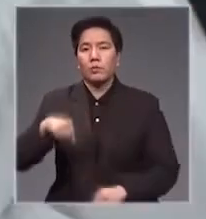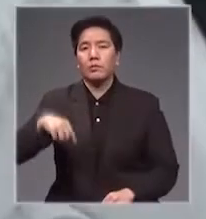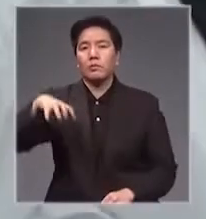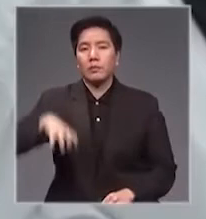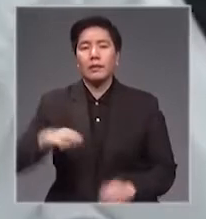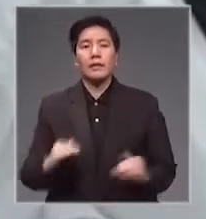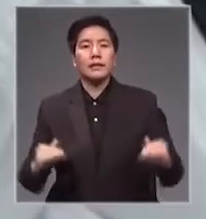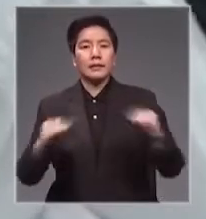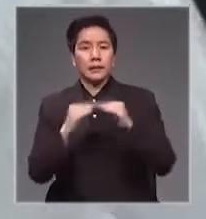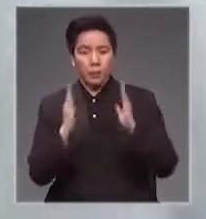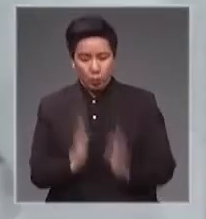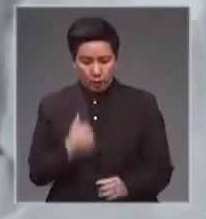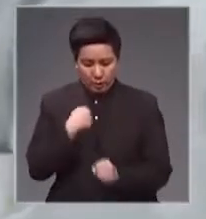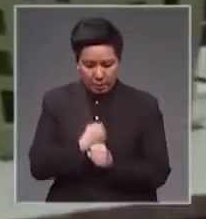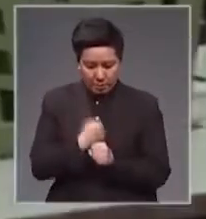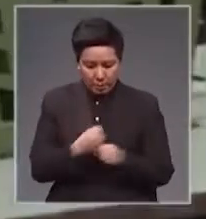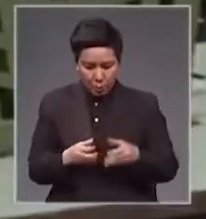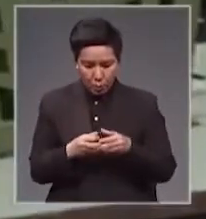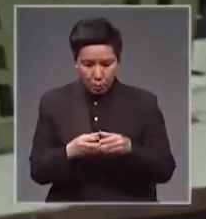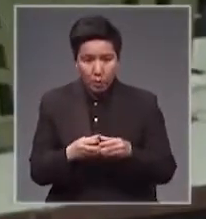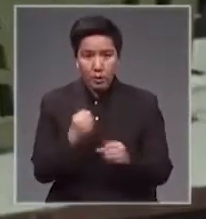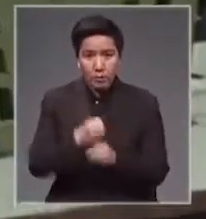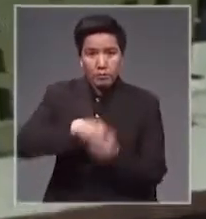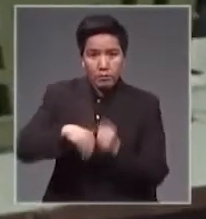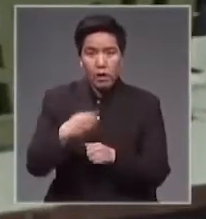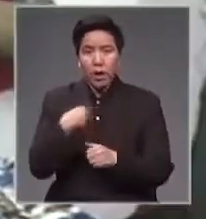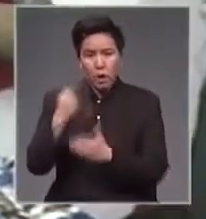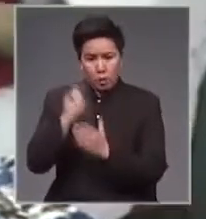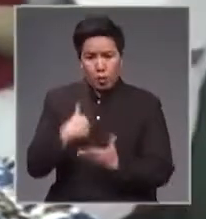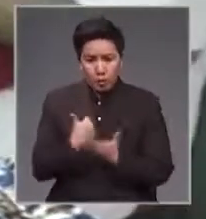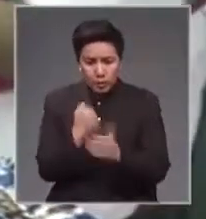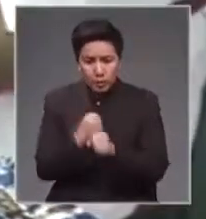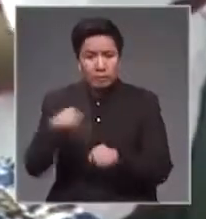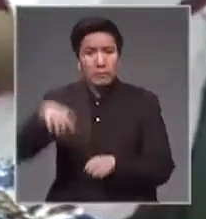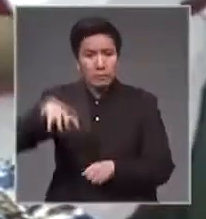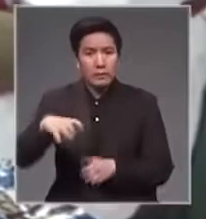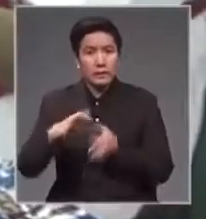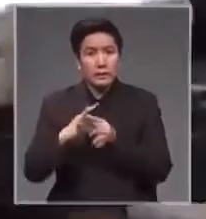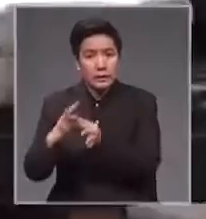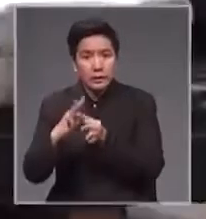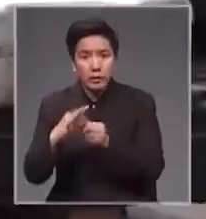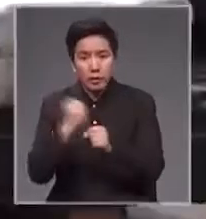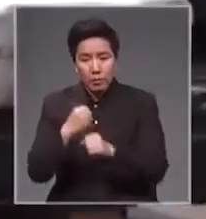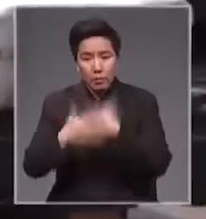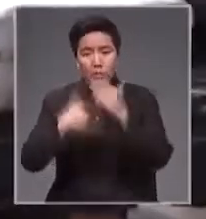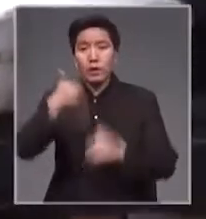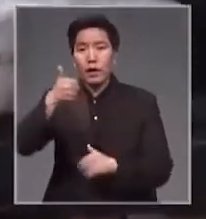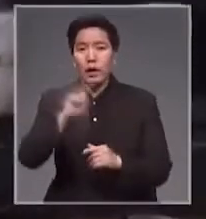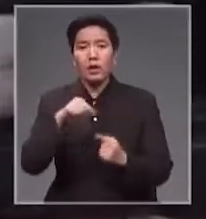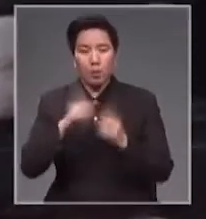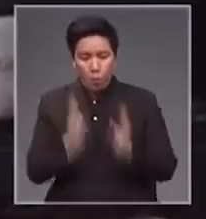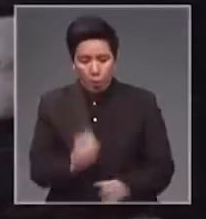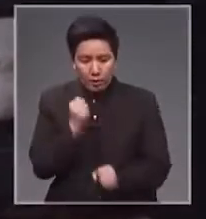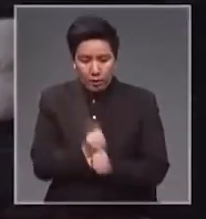ของแรงงานที่เป็นคนกลุ่มแรกที่ภาคธุรกิจพึ่งพิงในการดำเนินธุรกิจให้ประสบความสำเร็จและยั่งยืนปัจจุบัน